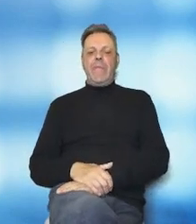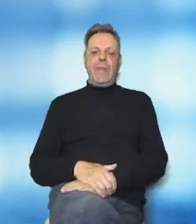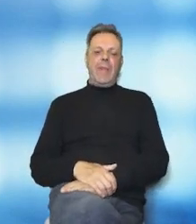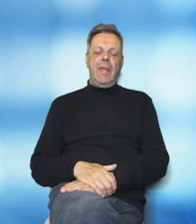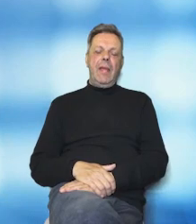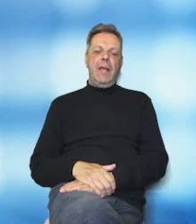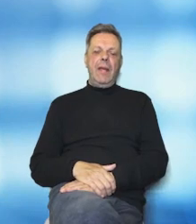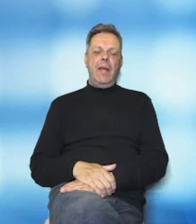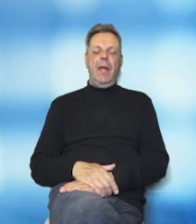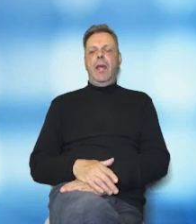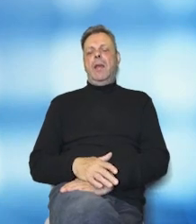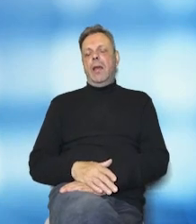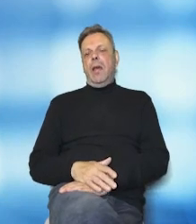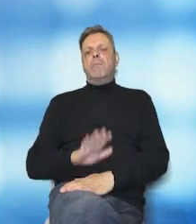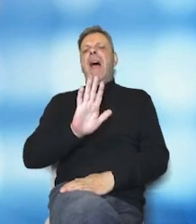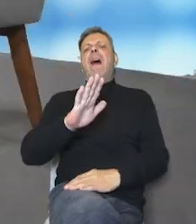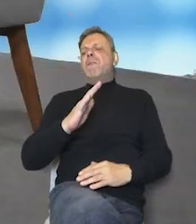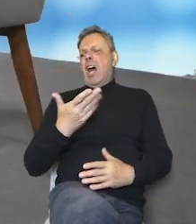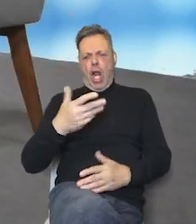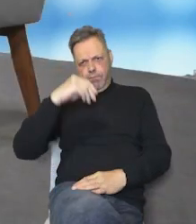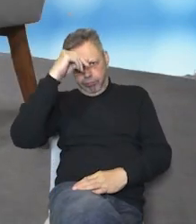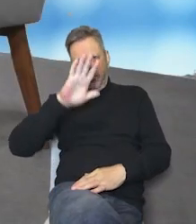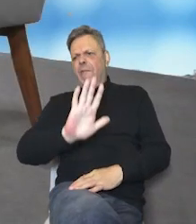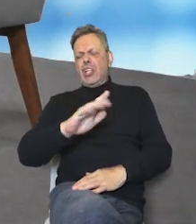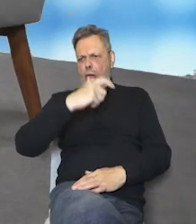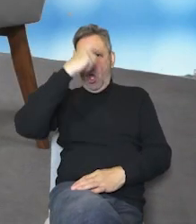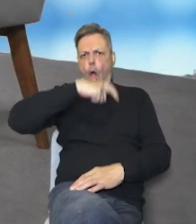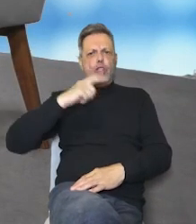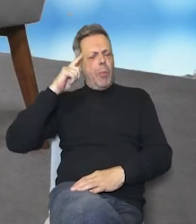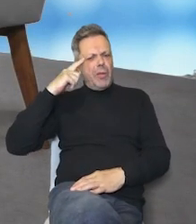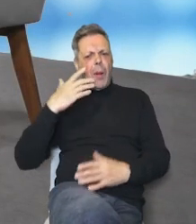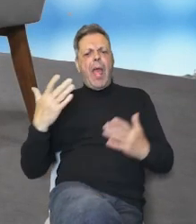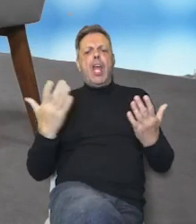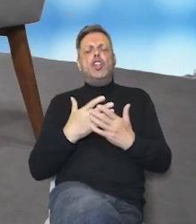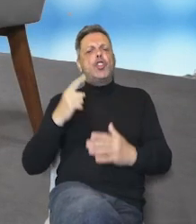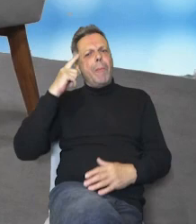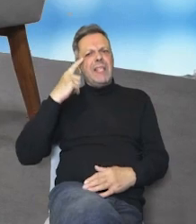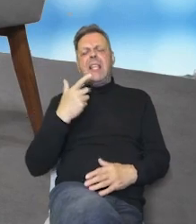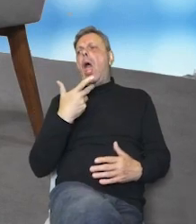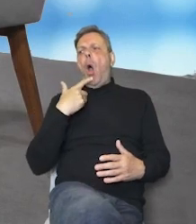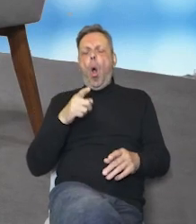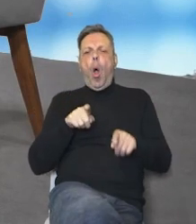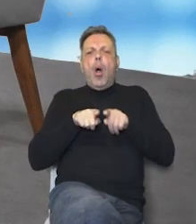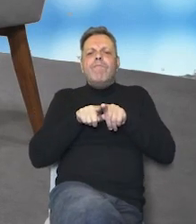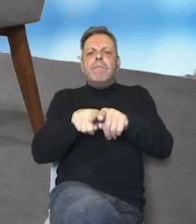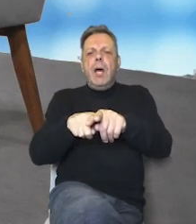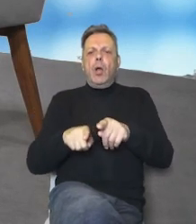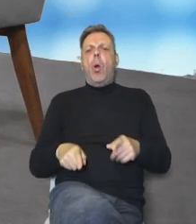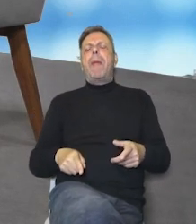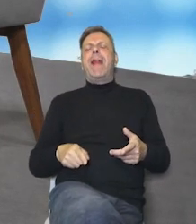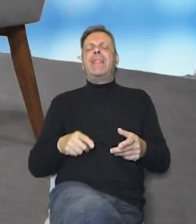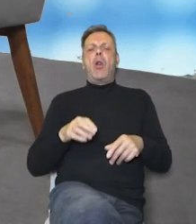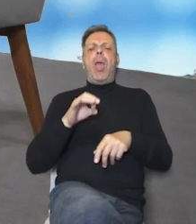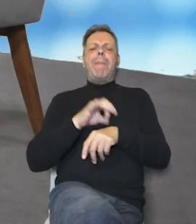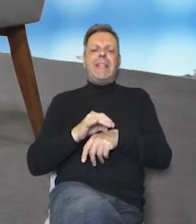Pa evo, iz vaše prakse, odnosno možda i vaše osobno mišljenje, što mislite o komplementarnoj medicini? Naime,